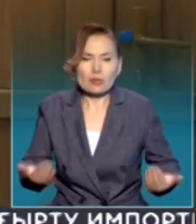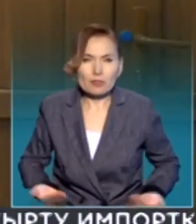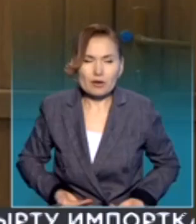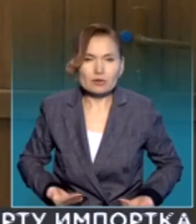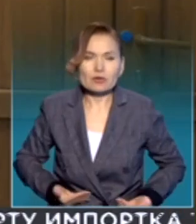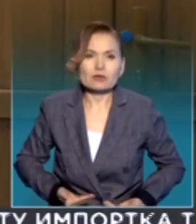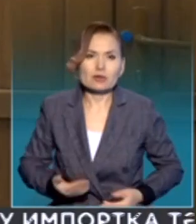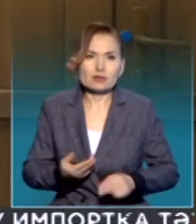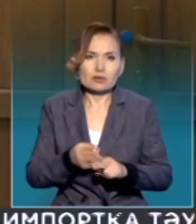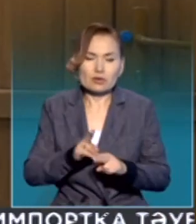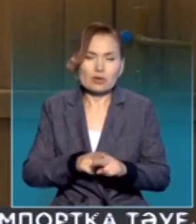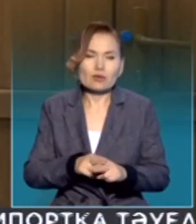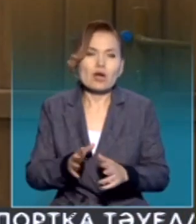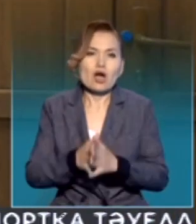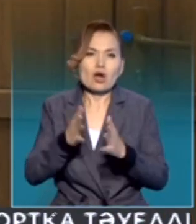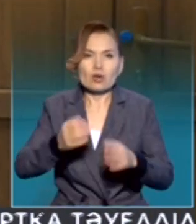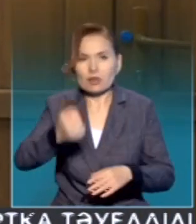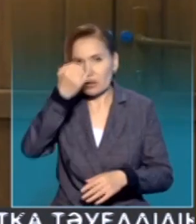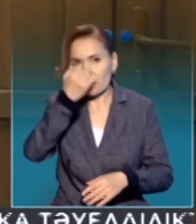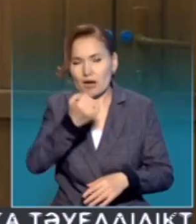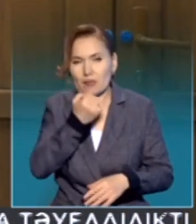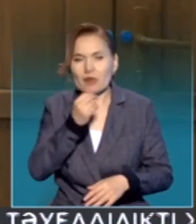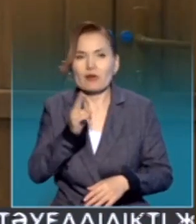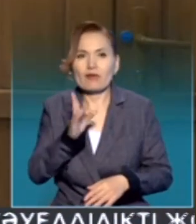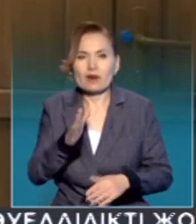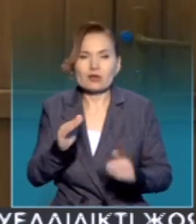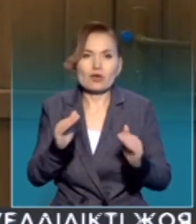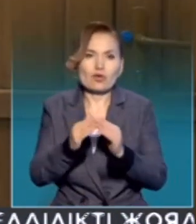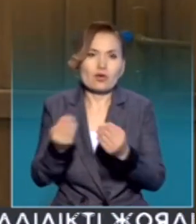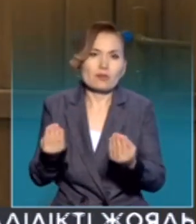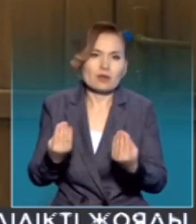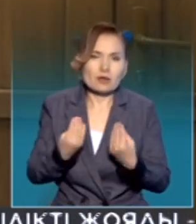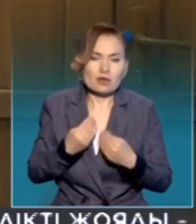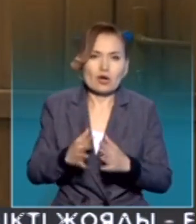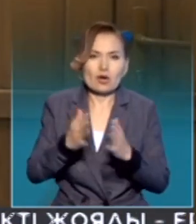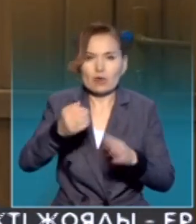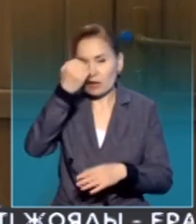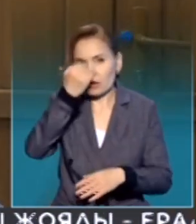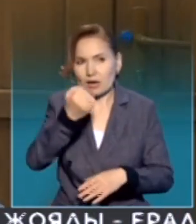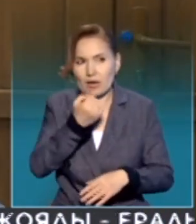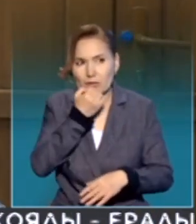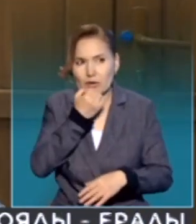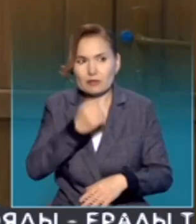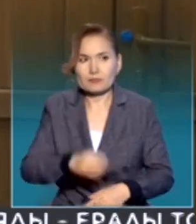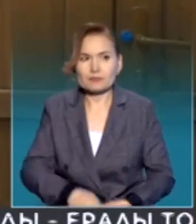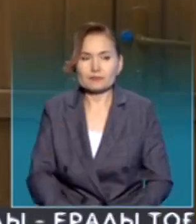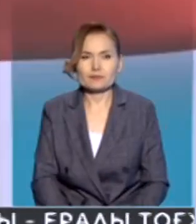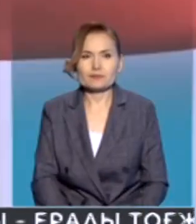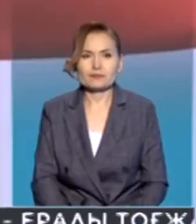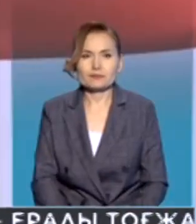әруақтарын құрметтеп жатқандарыңызға бәріне рахмет. Осым Қазақстан еліне рахмет айтқым келеді.